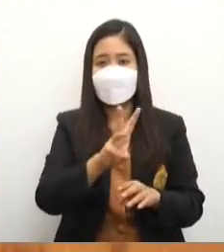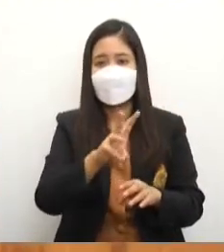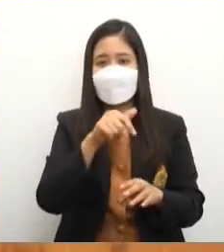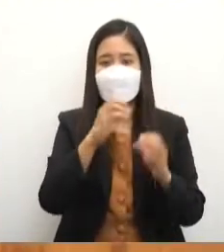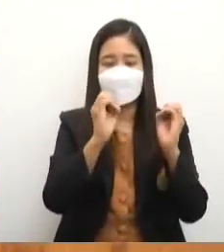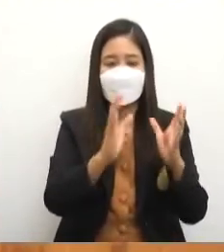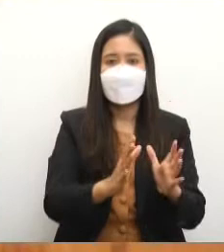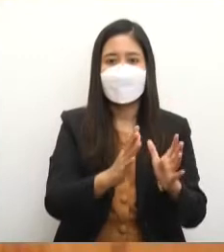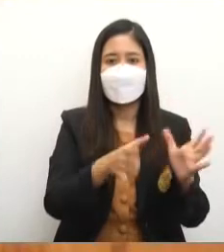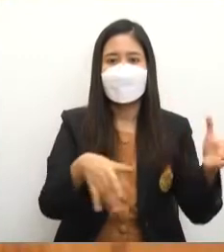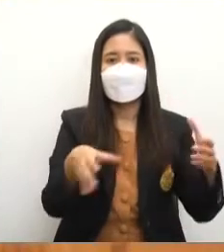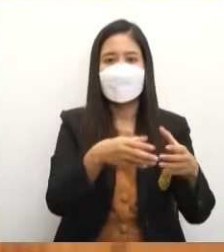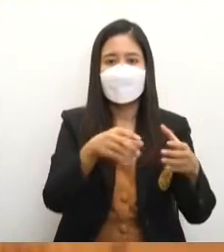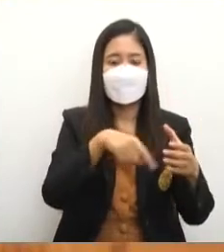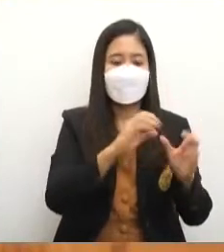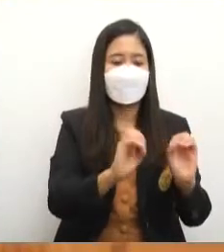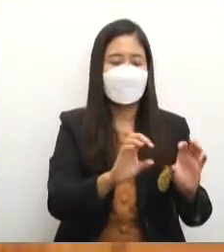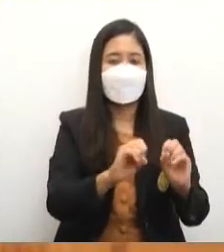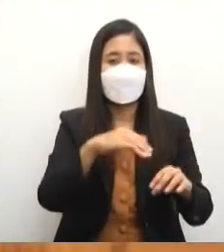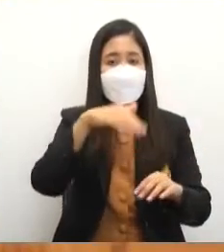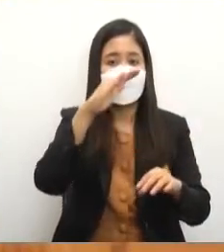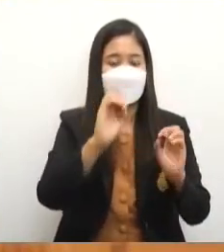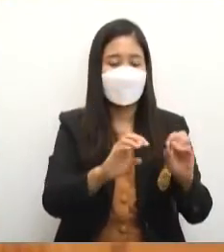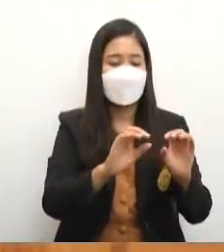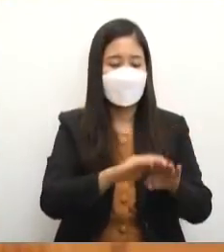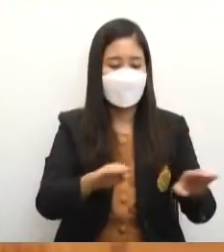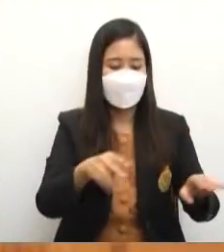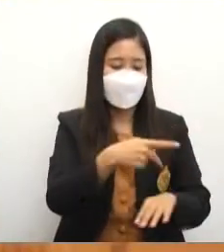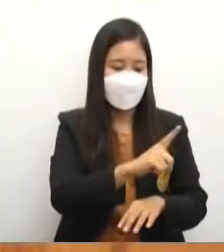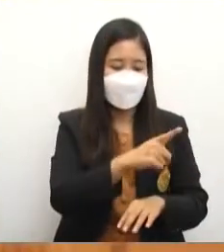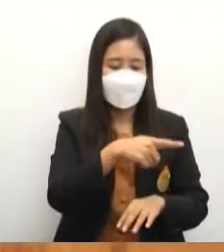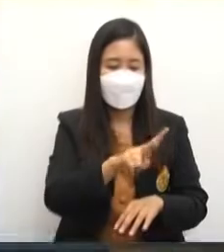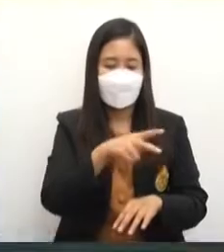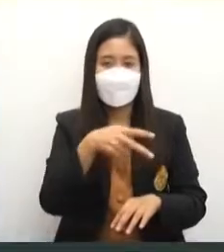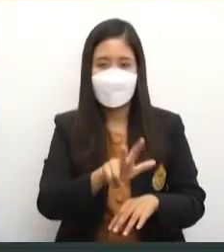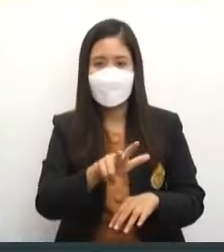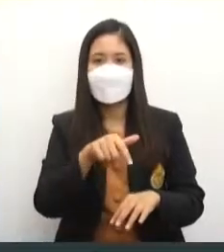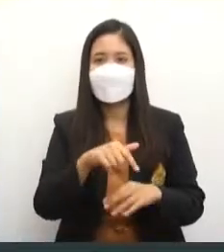น้อยที่จะสอนน้องๆในระดับชั้นป.1 ป.2 ป.3 อย่างเงี้ยค่ะ